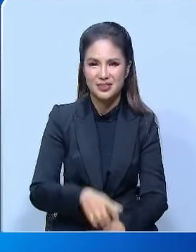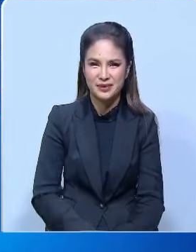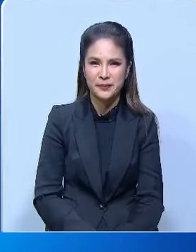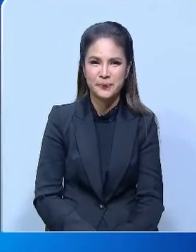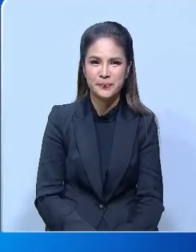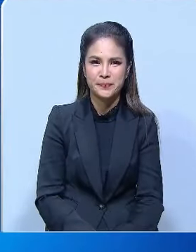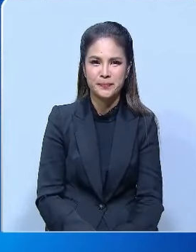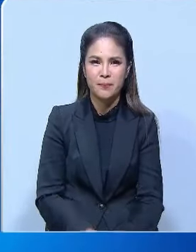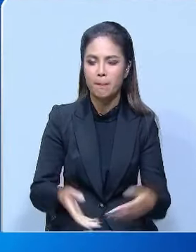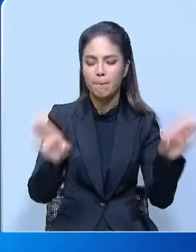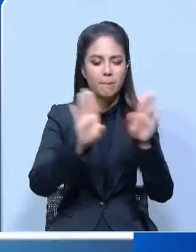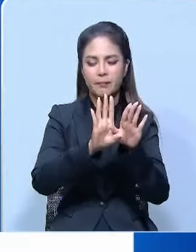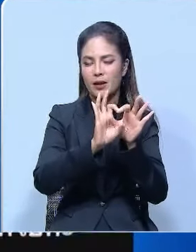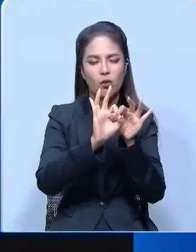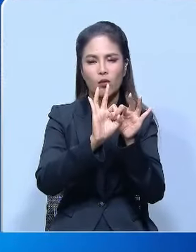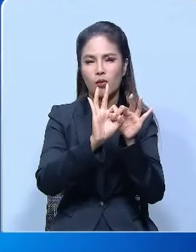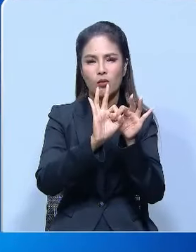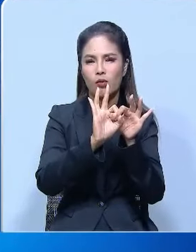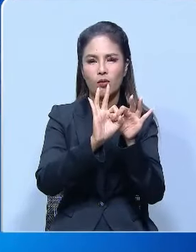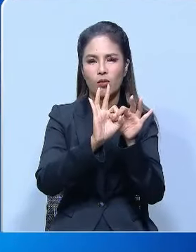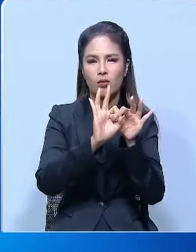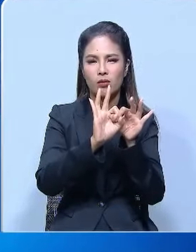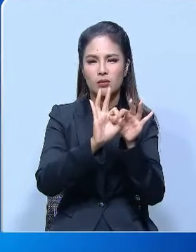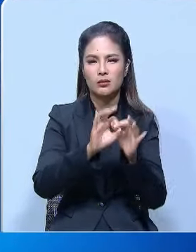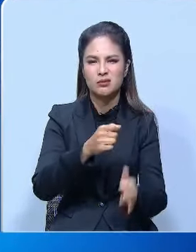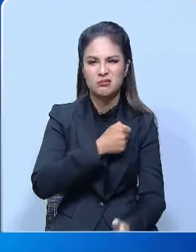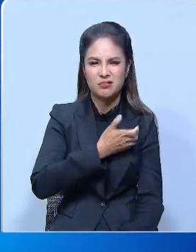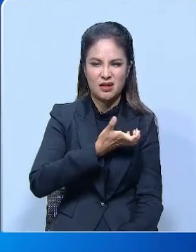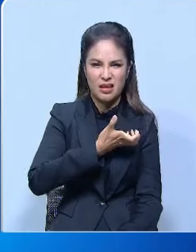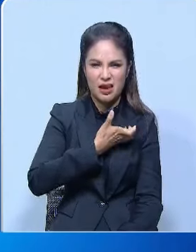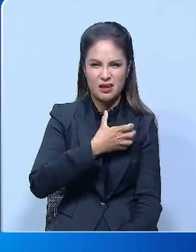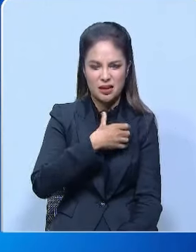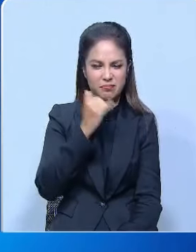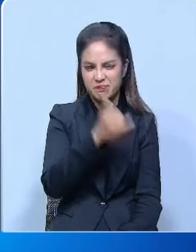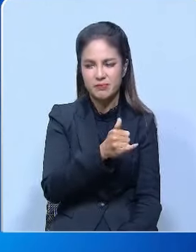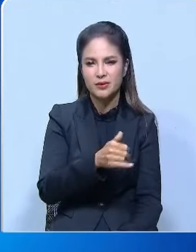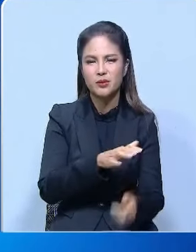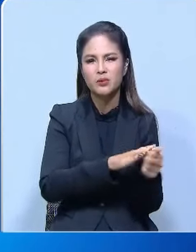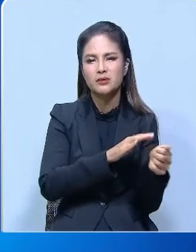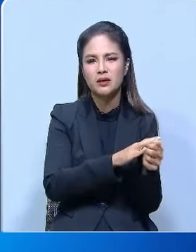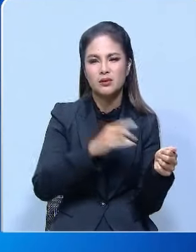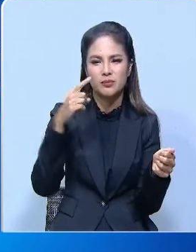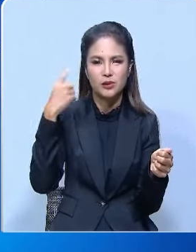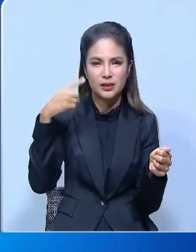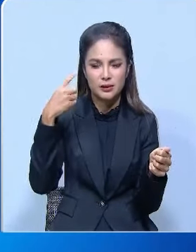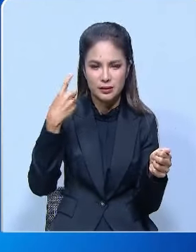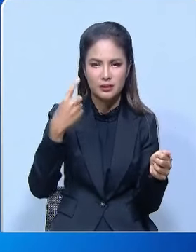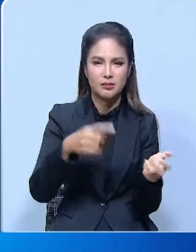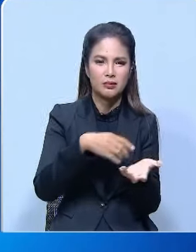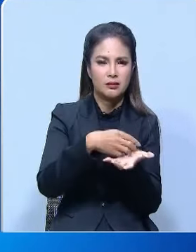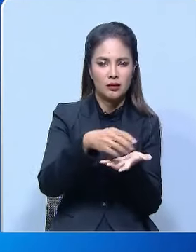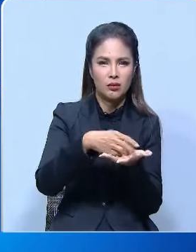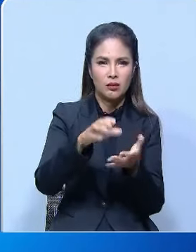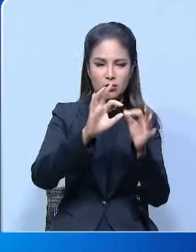เสร็จแล้วก็บล็อกหมดเลยทุกช่องทางมันน่าเจ็บใจจริงๆนะอยากตามไปถึงบ้านเลยสงสารผู้หญิงคนนี้เลยเธอก็นำเรื่องนี้ทั้งหมดที่เธอโดนเนี่ยมา